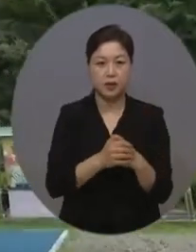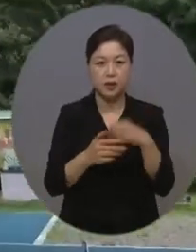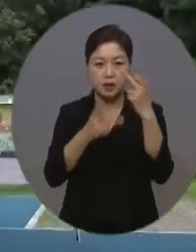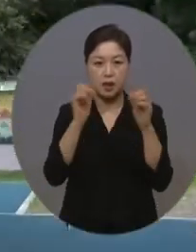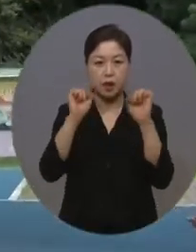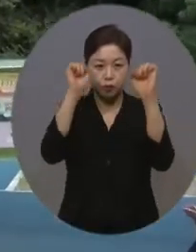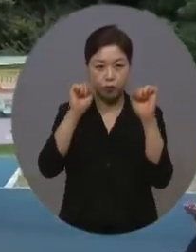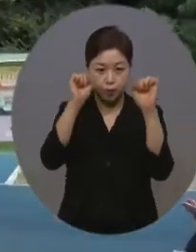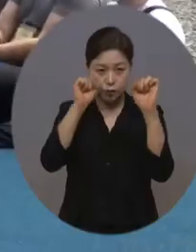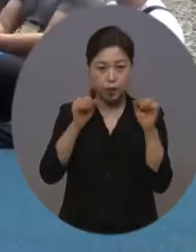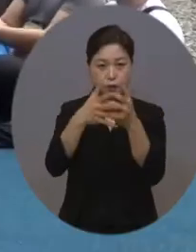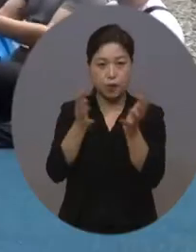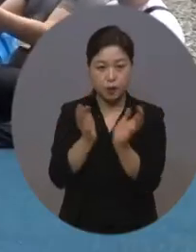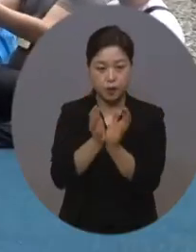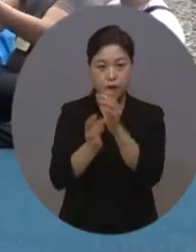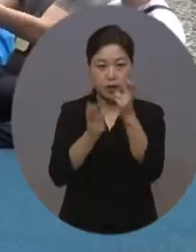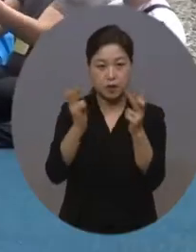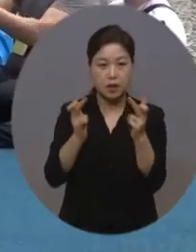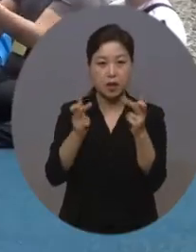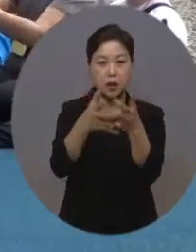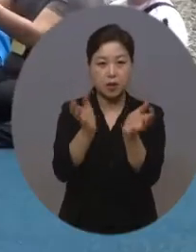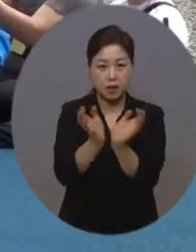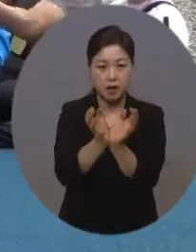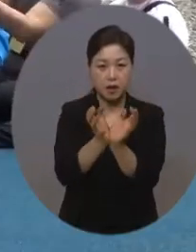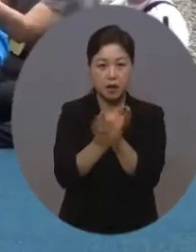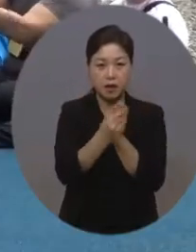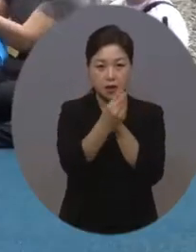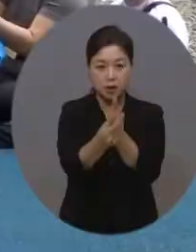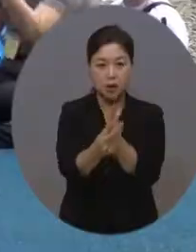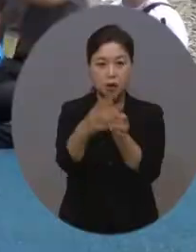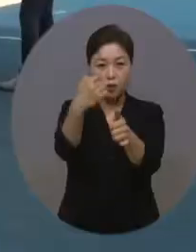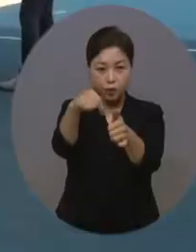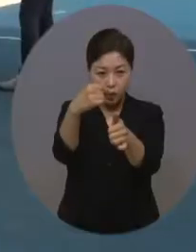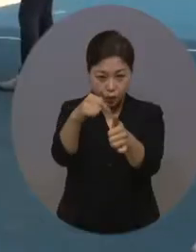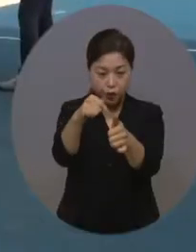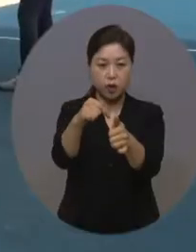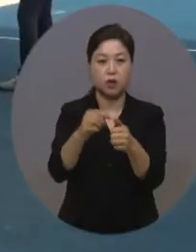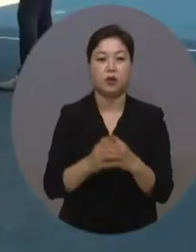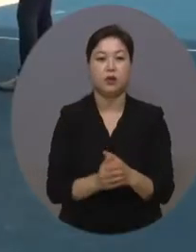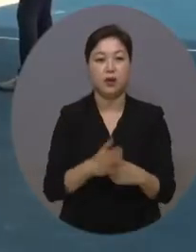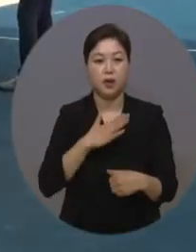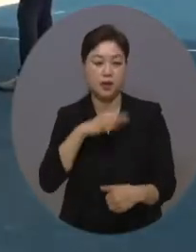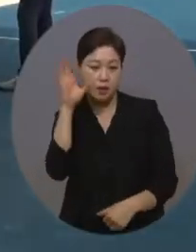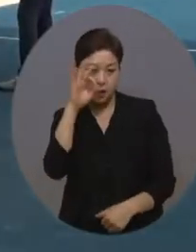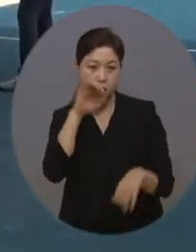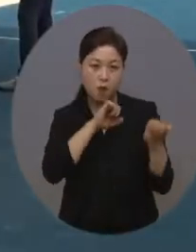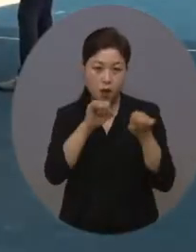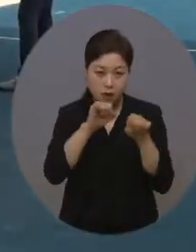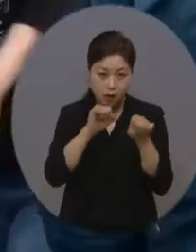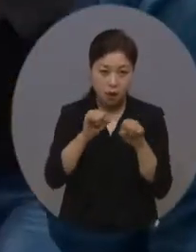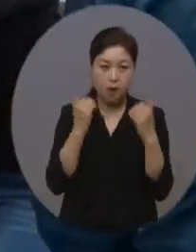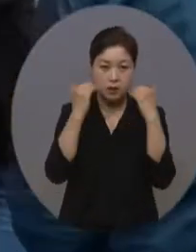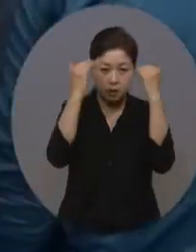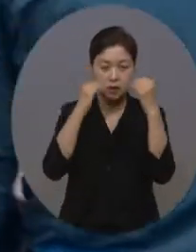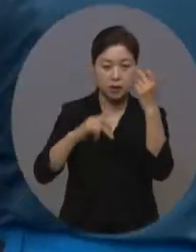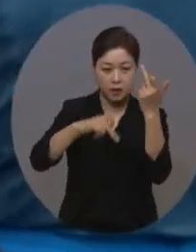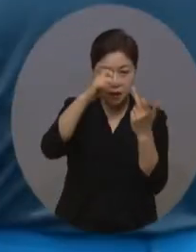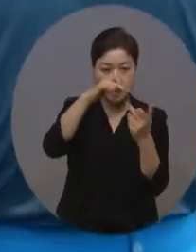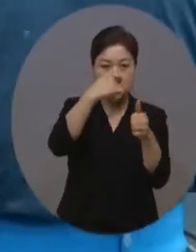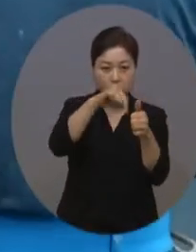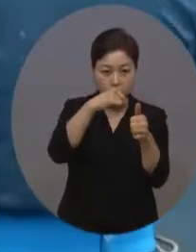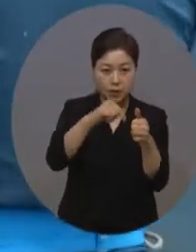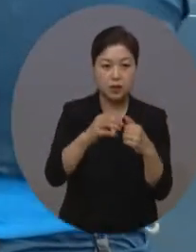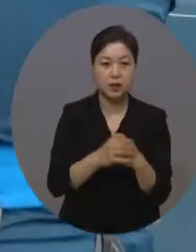산악스포츠, 동호인 산악회 산행리더 교육인 솔선수범 산악회, 나를 찾는 활동적 장년 산행교실,